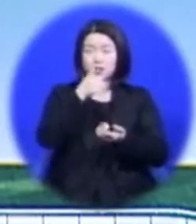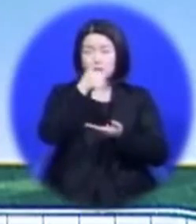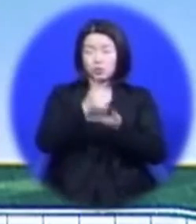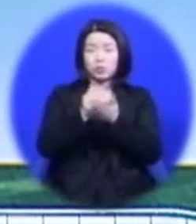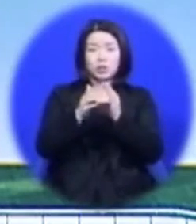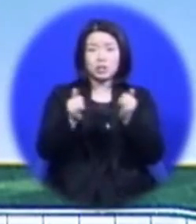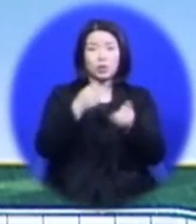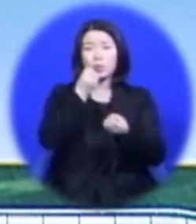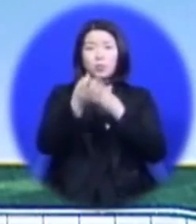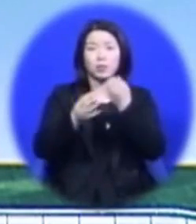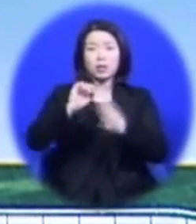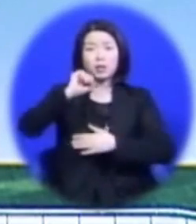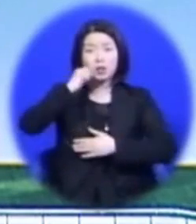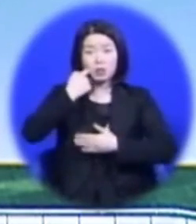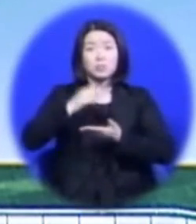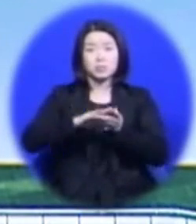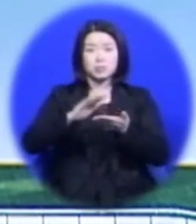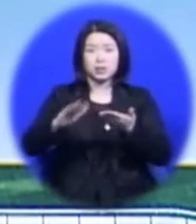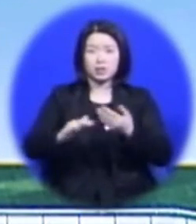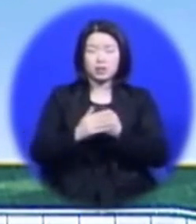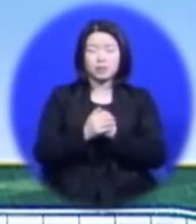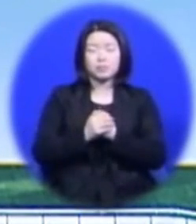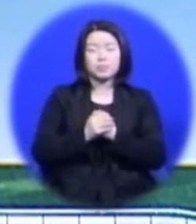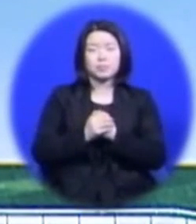없는 사람입니다.